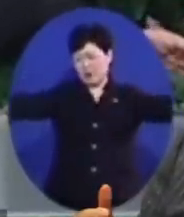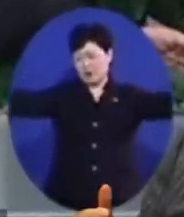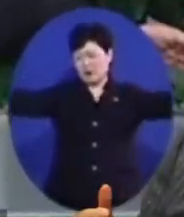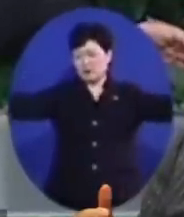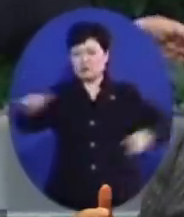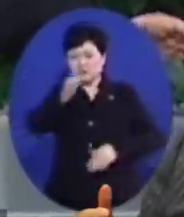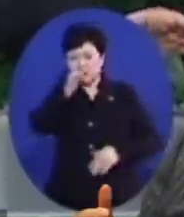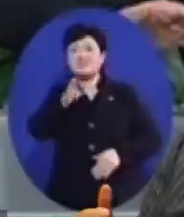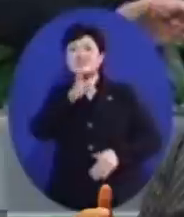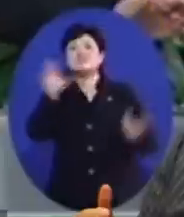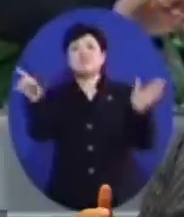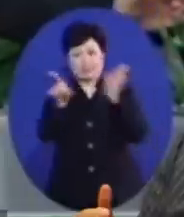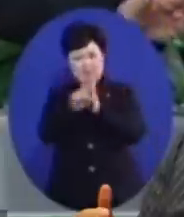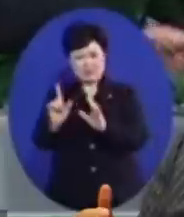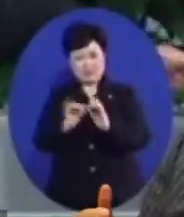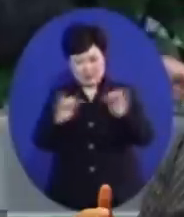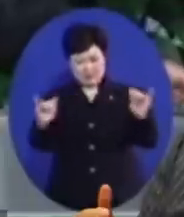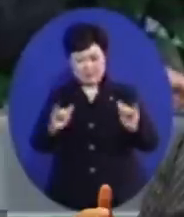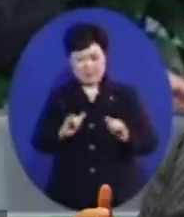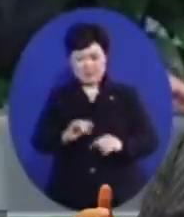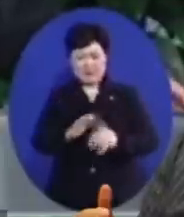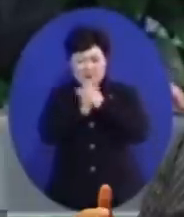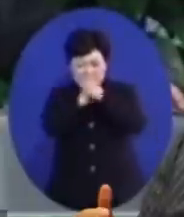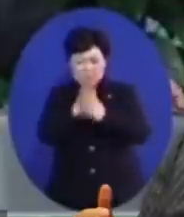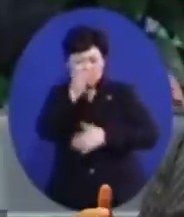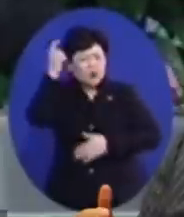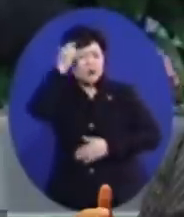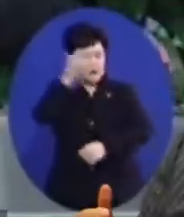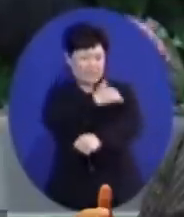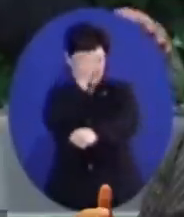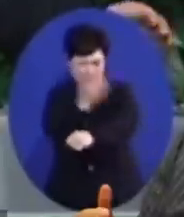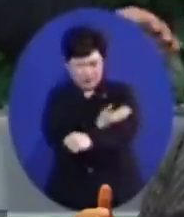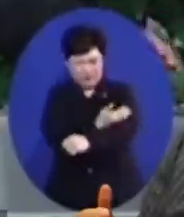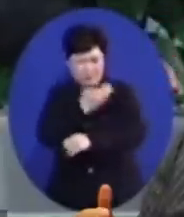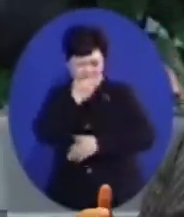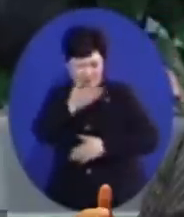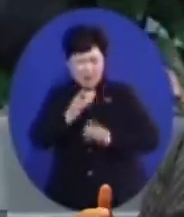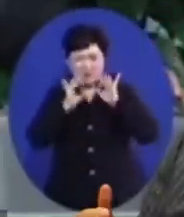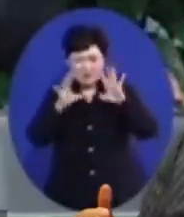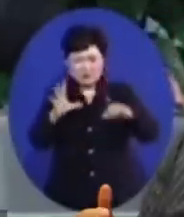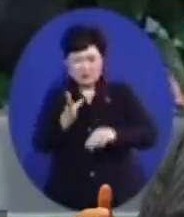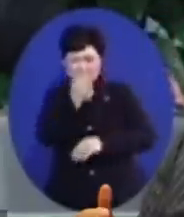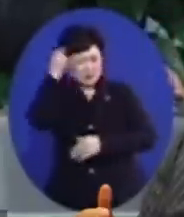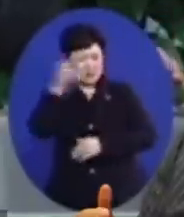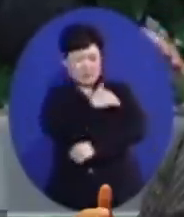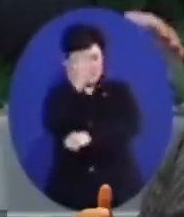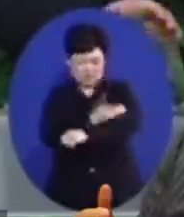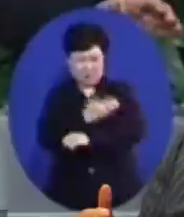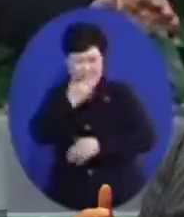사람입니다. 기도도 성령의 능력으로 하고, 전도도 성령의 능력으로 하고,